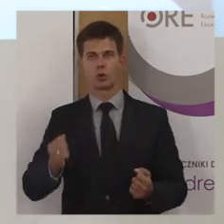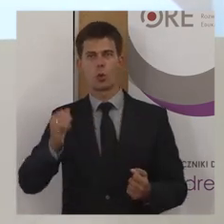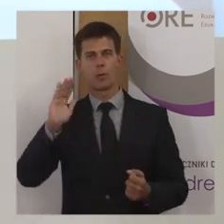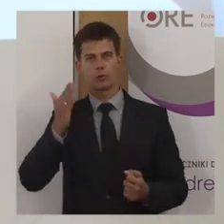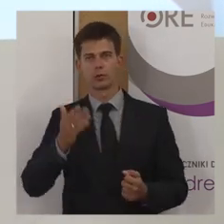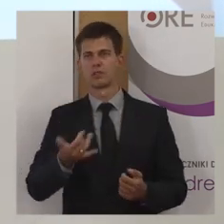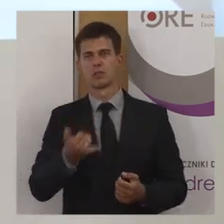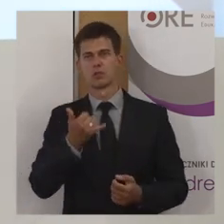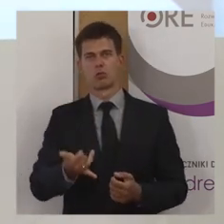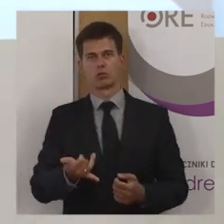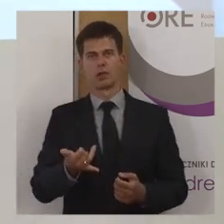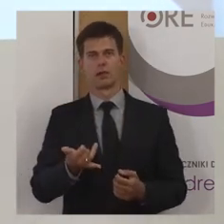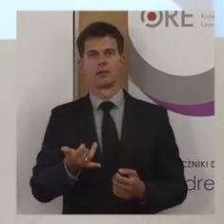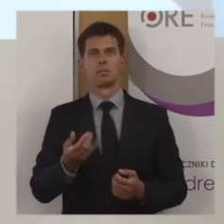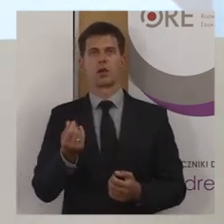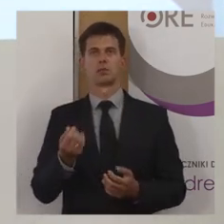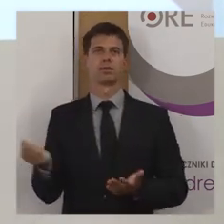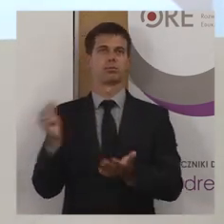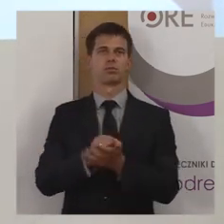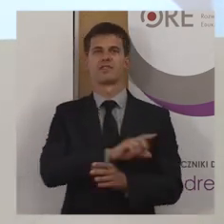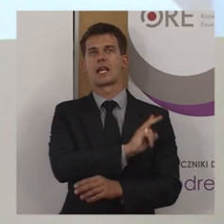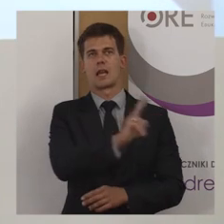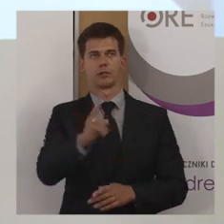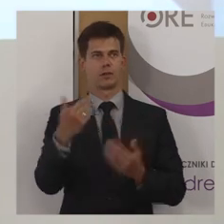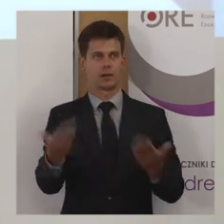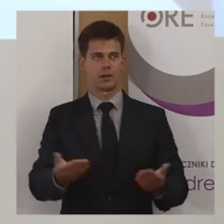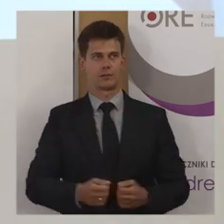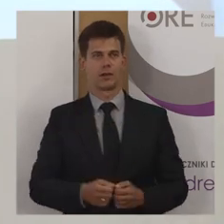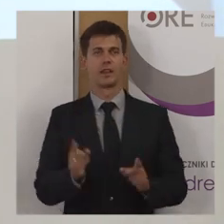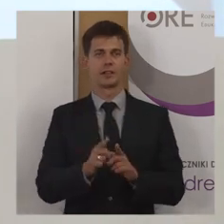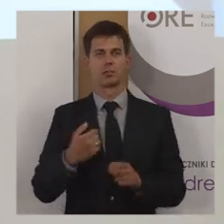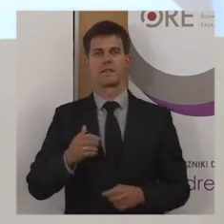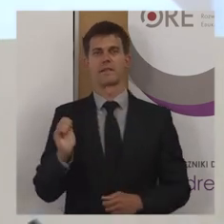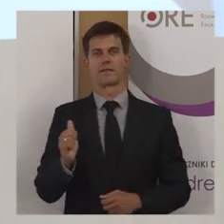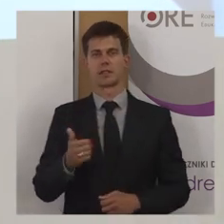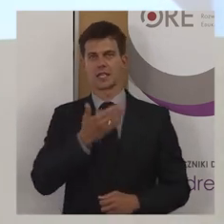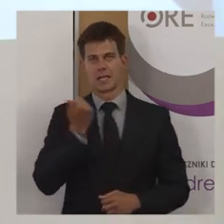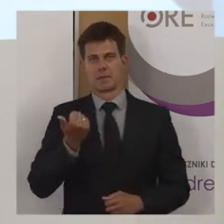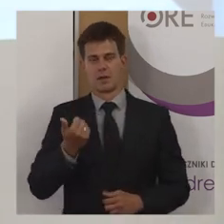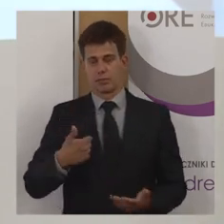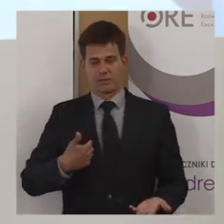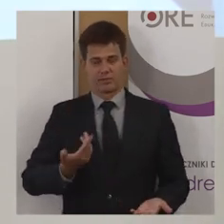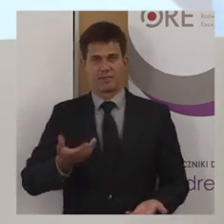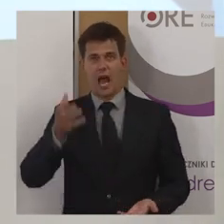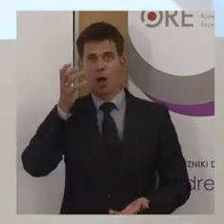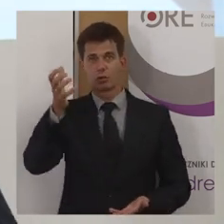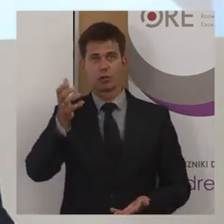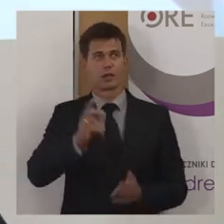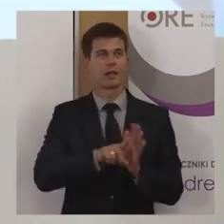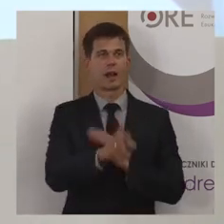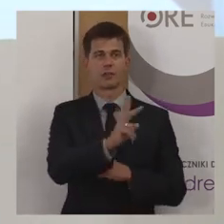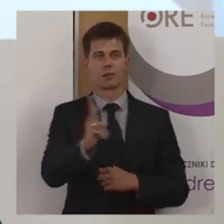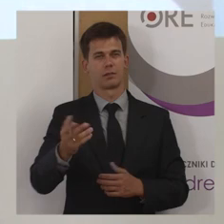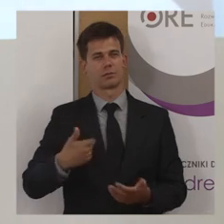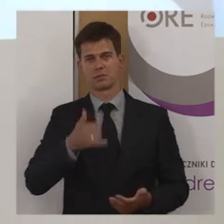w stanie, nie mamy po prostu na to budżetu, nie mamy na to takich planów, nie mamy też kompetencji. Pamiętajmy, że ważne są kompetencje autorów. Te podręczniki są